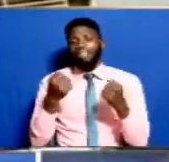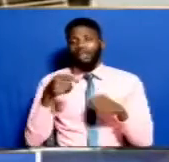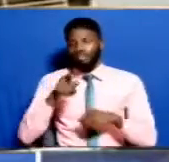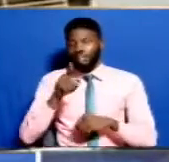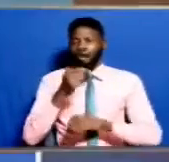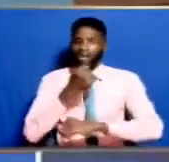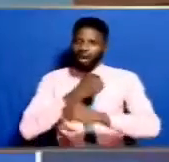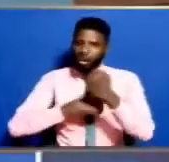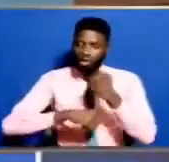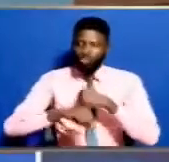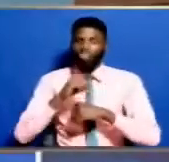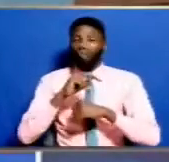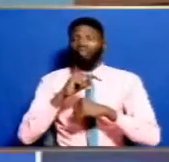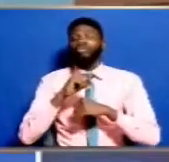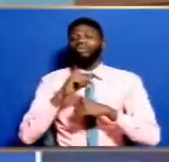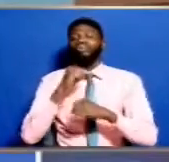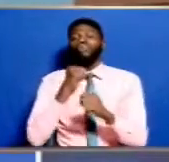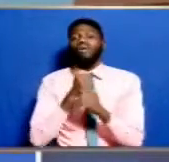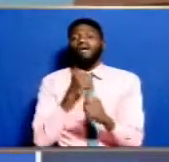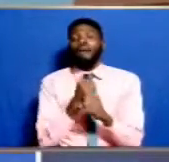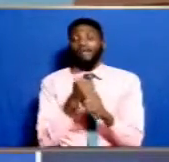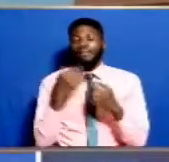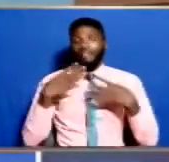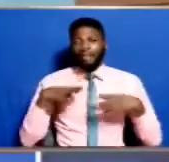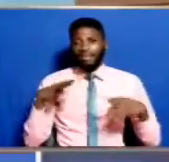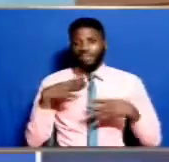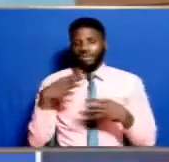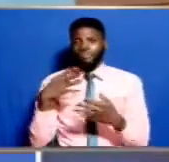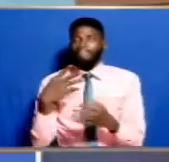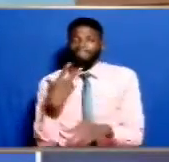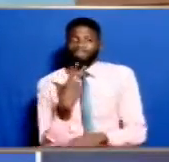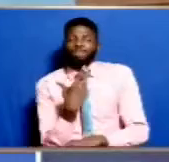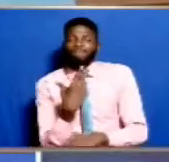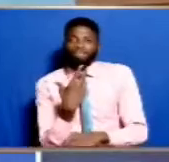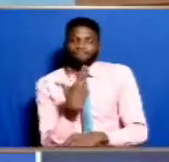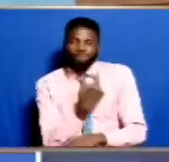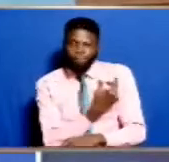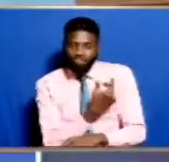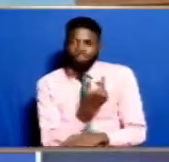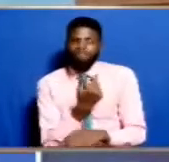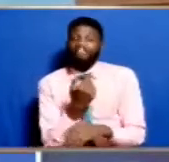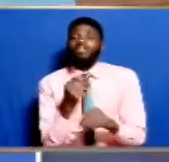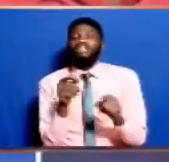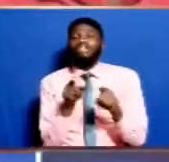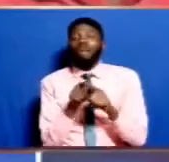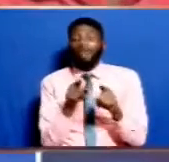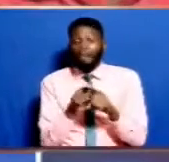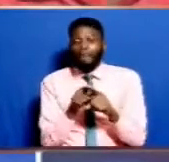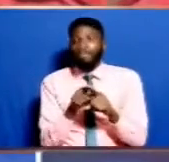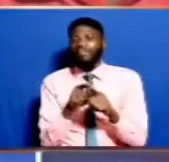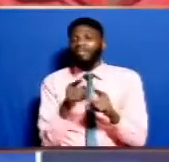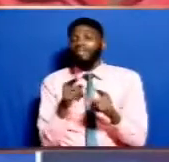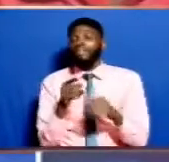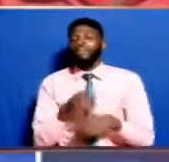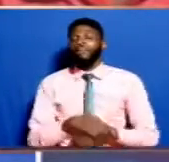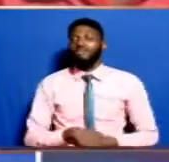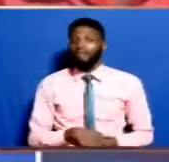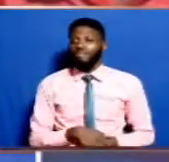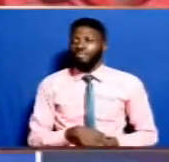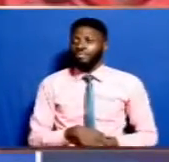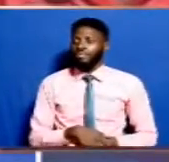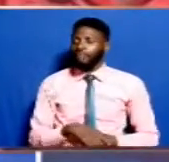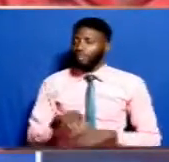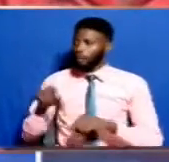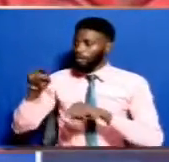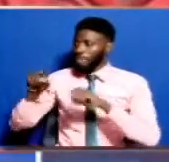watu, huku wakiwatahadharisha wa Kenya dhidi ya kulegea katika kuzuia ugonjwa huo. In terms of variants, it is a